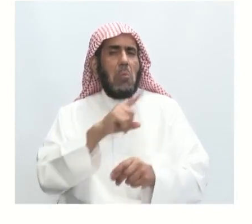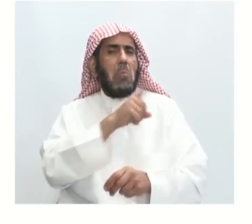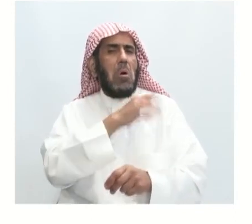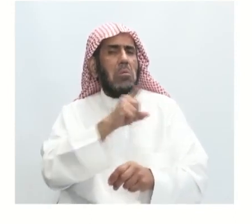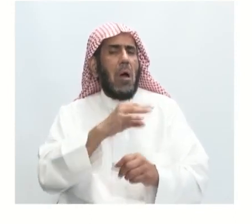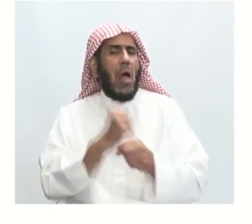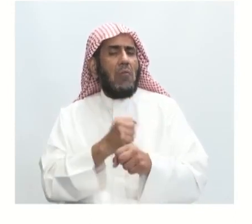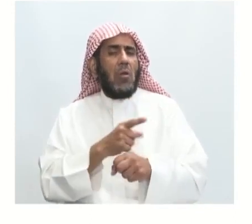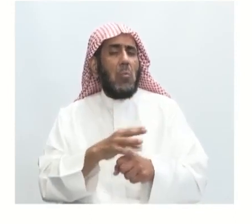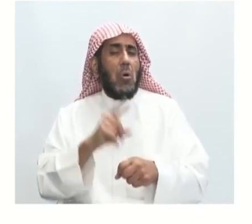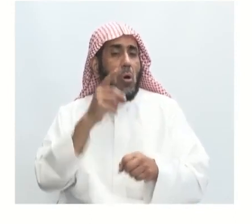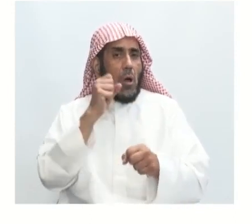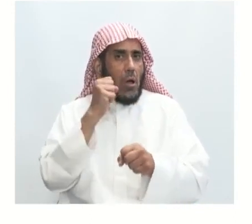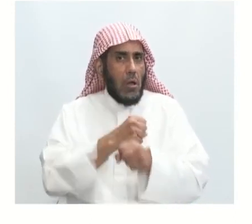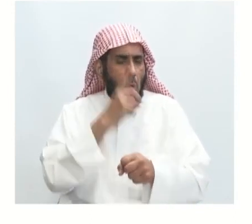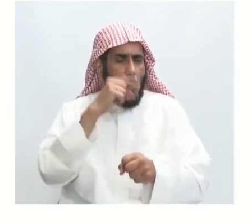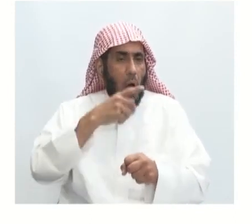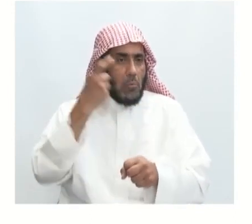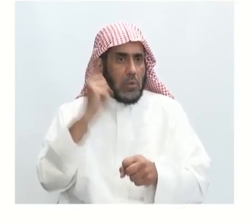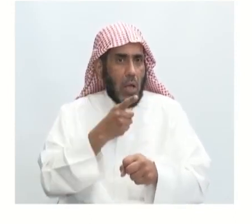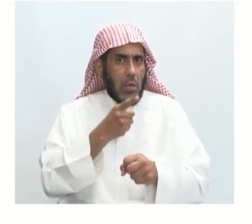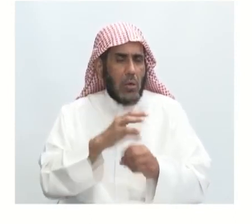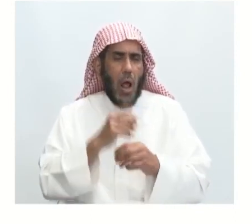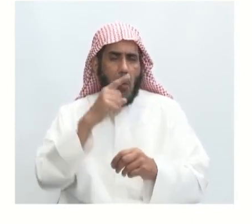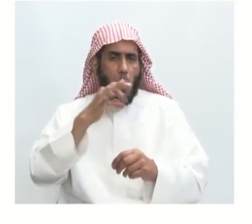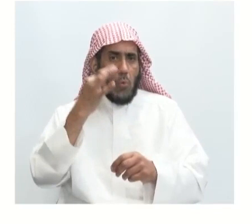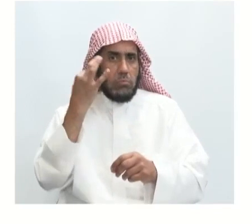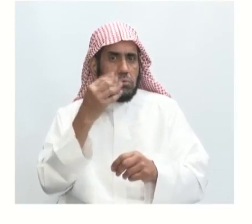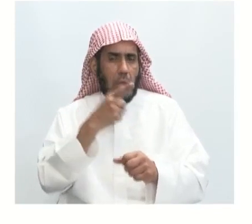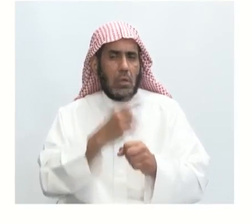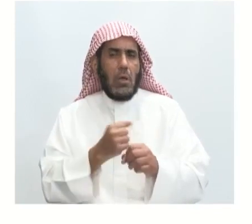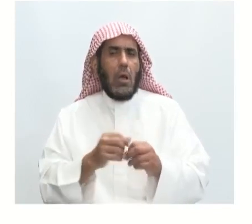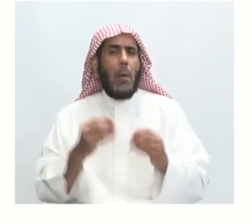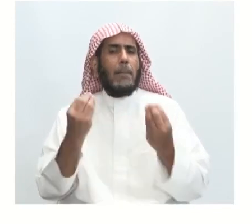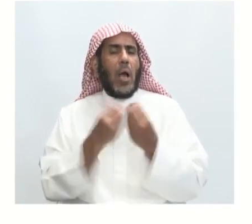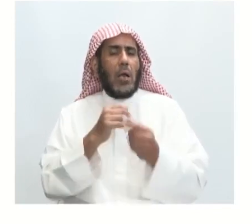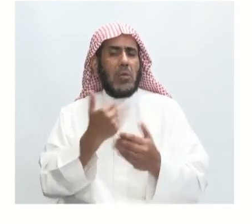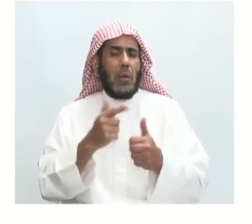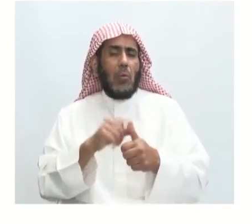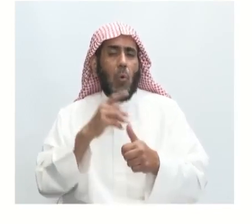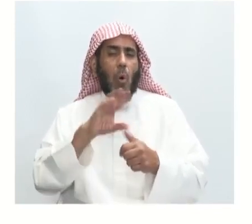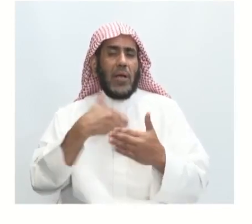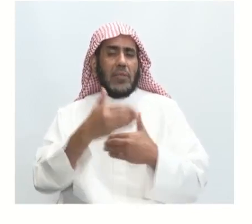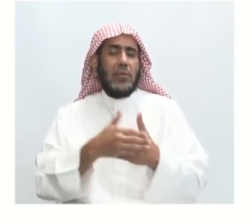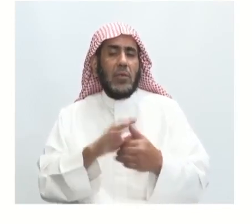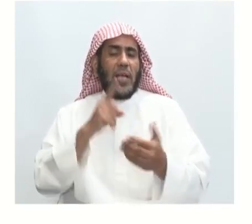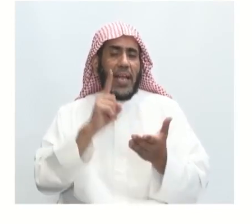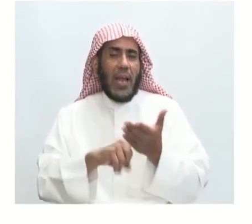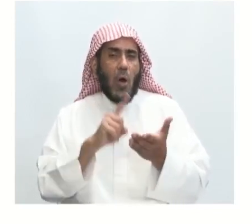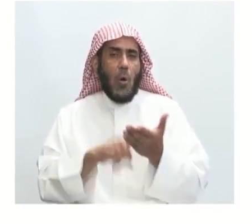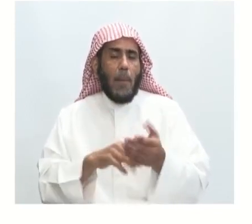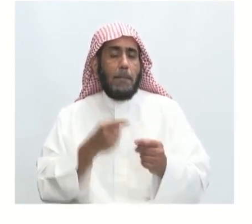على افعالهم اعملوا هنا بمقام التهديد ولكن مراد من امري هنا التحديد بقرينه ما جاءه قبل الامر وقوله بعده انه